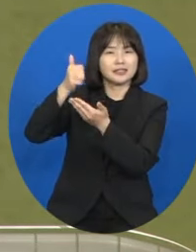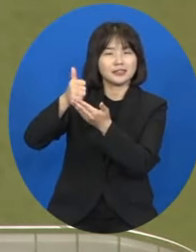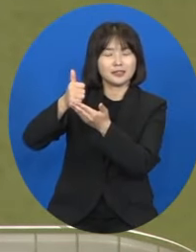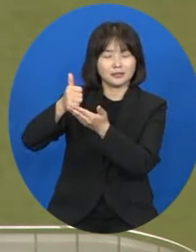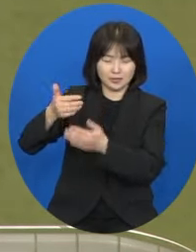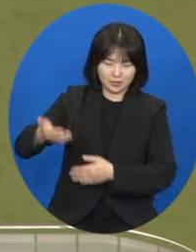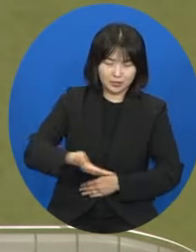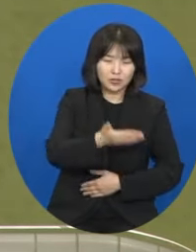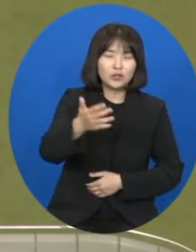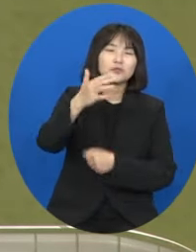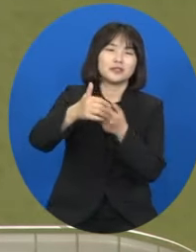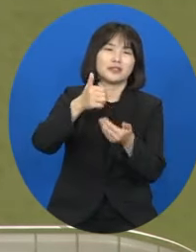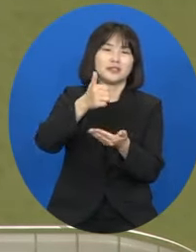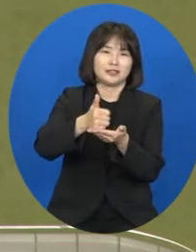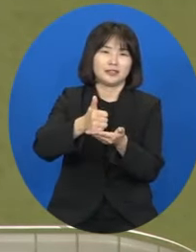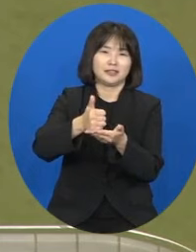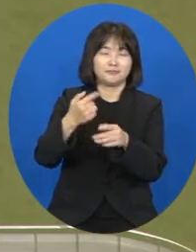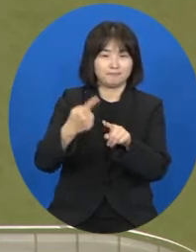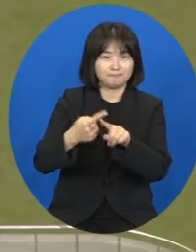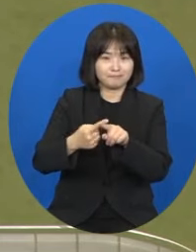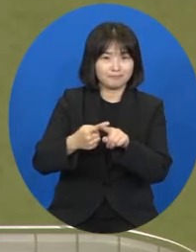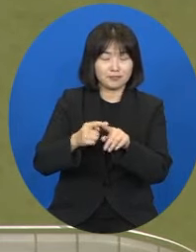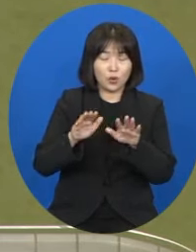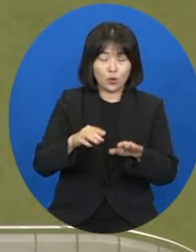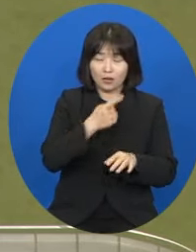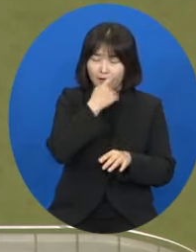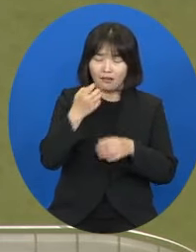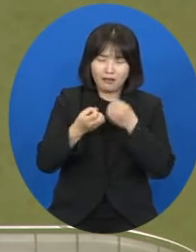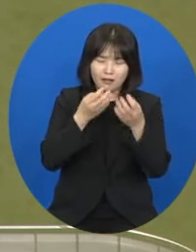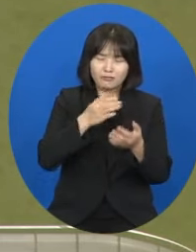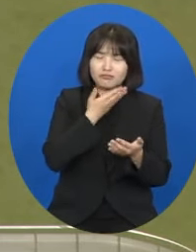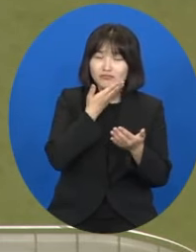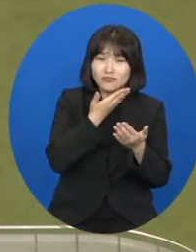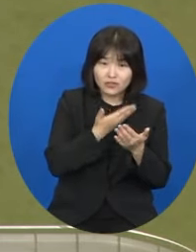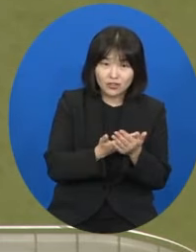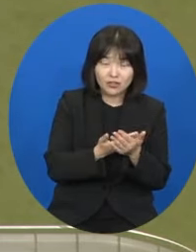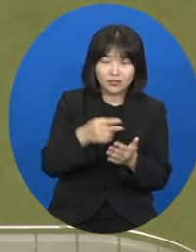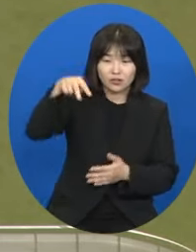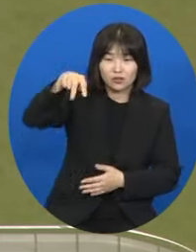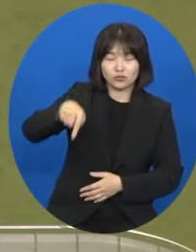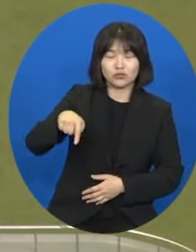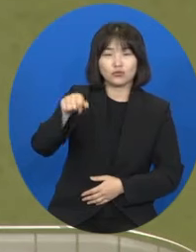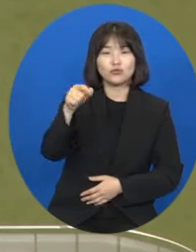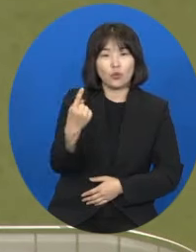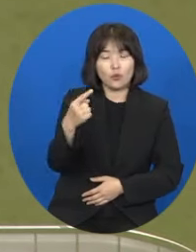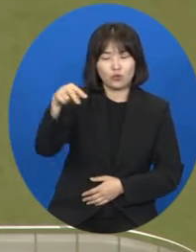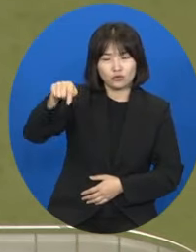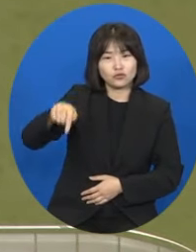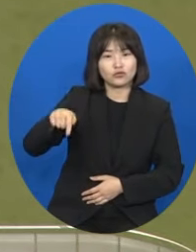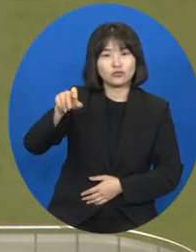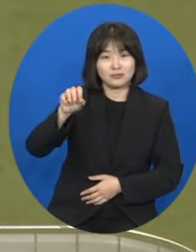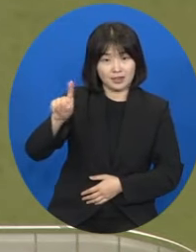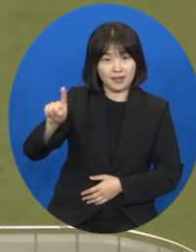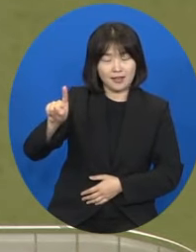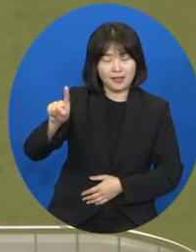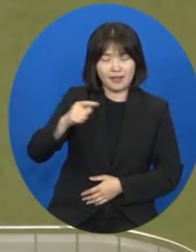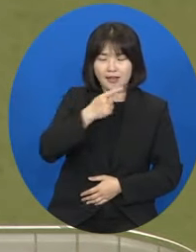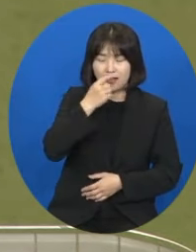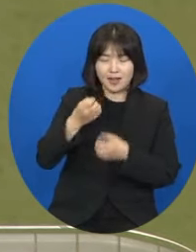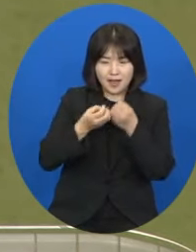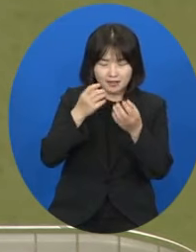여러분의 하나님이십니다. 오늘 우리 간증도 너무 귀하지 않습니까? 우리 수호 또 우리 수아 우리 간증을